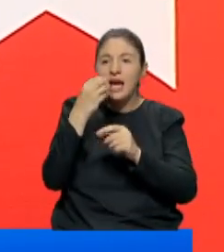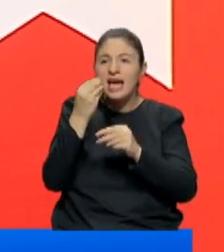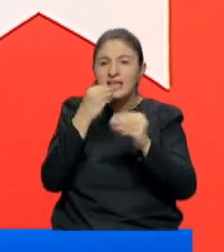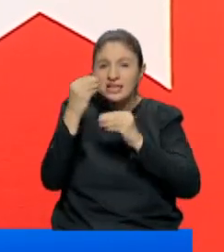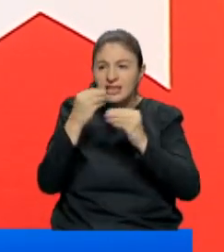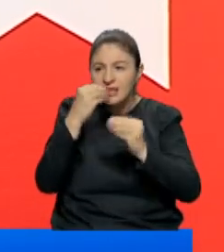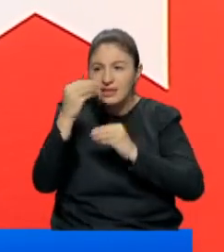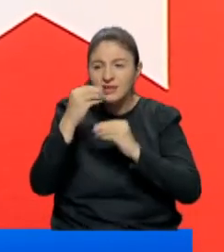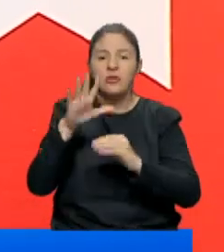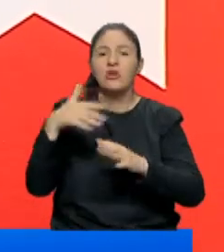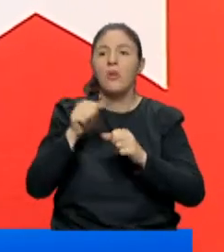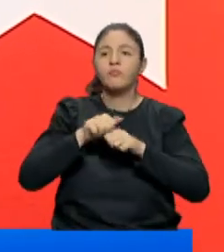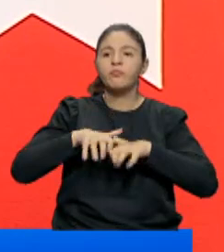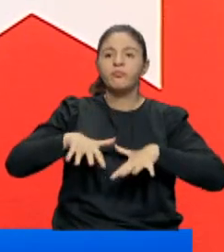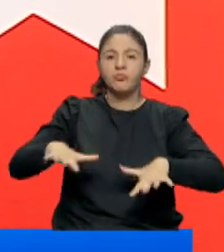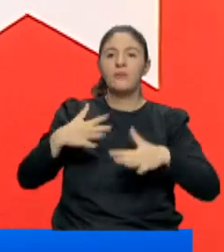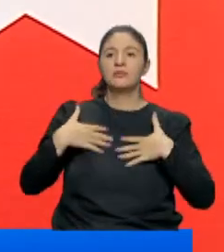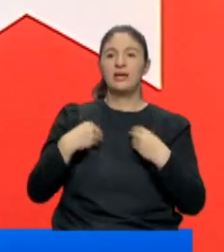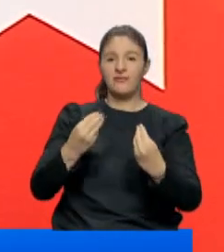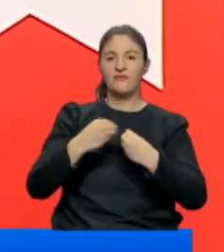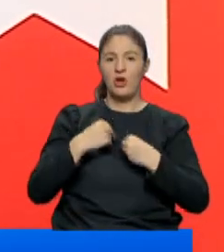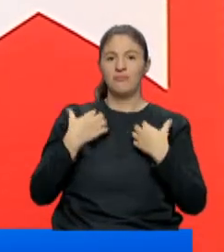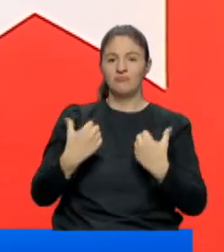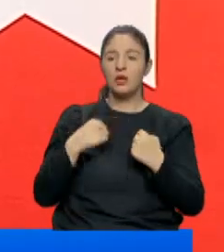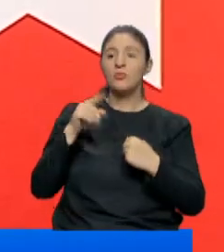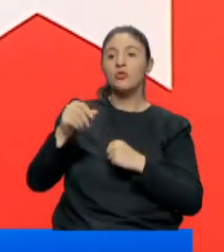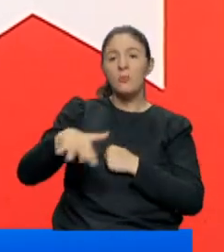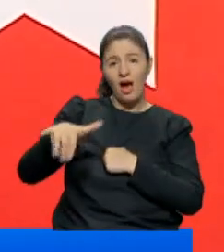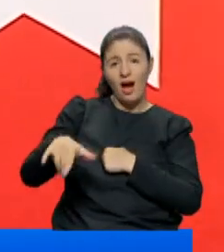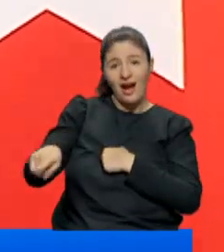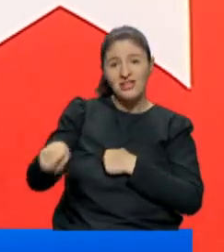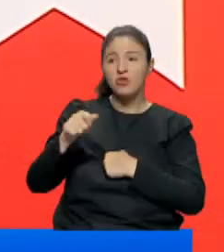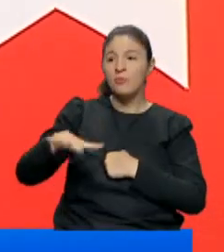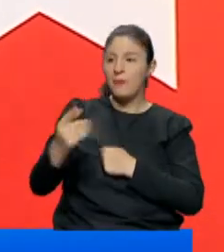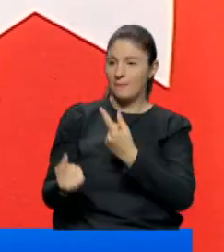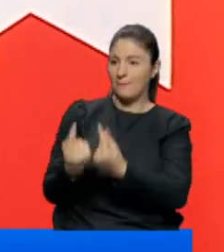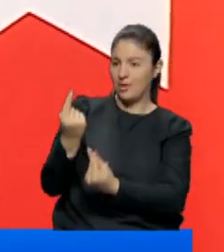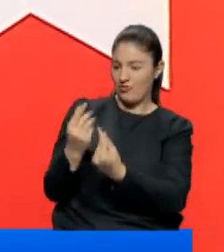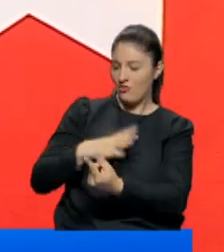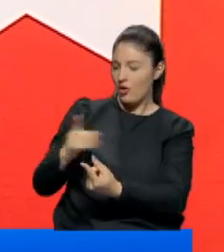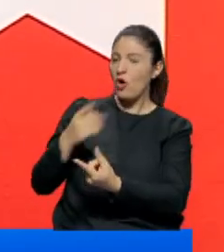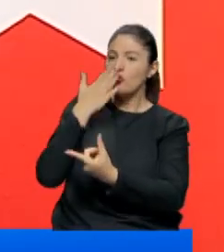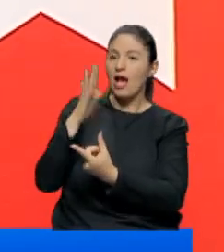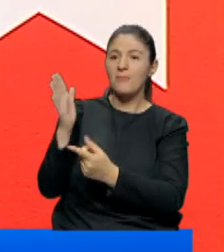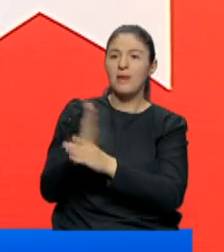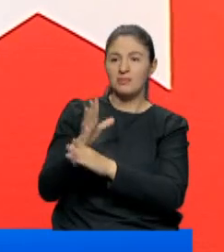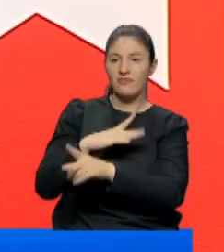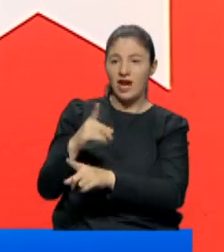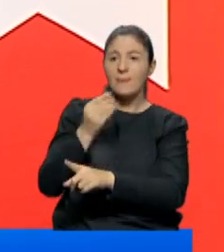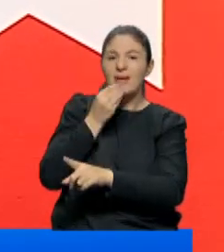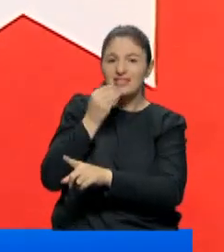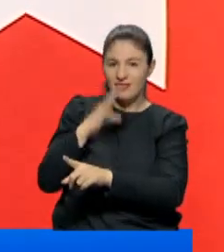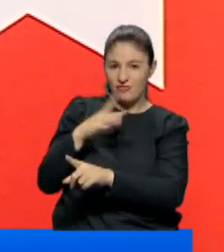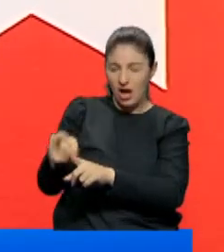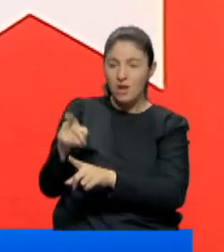yedikleri yedikten sonra salgıladıkları bizi bekliyor topraktaki durumda aynı toprakta bitki var organik madde var yani bitkinin